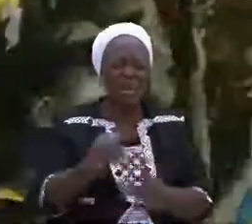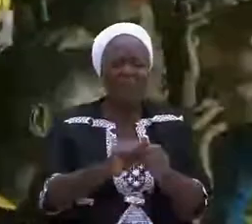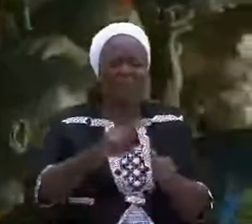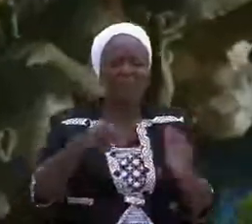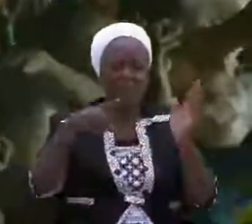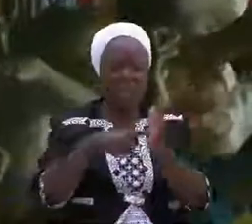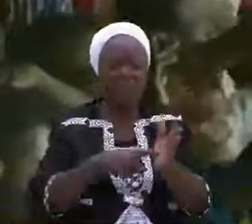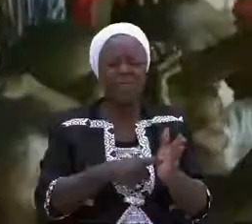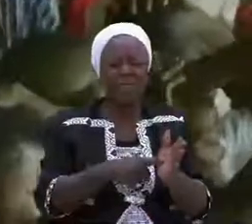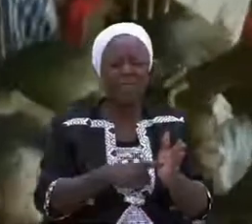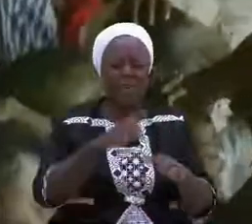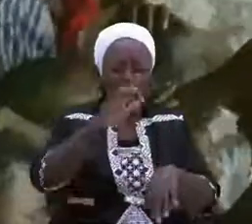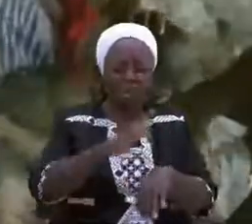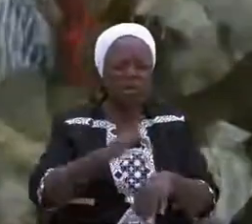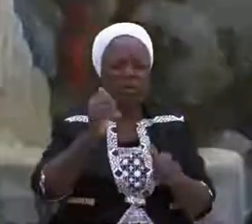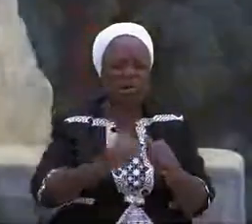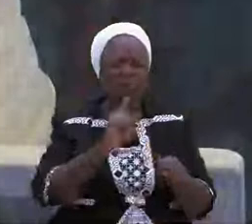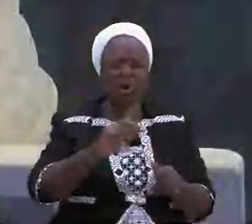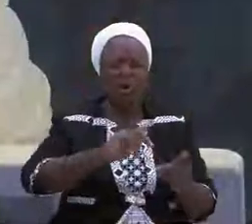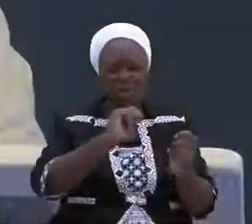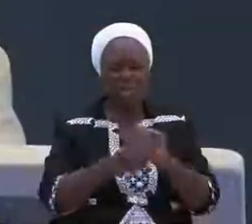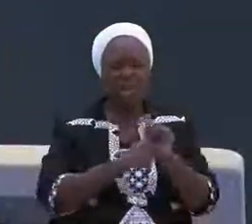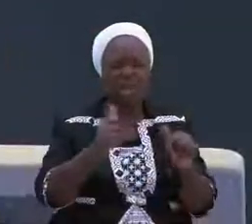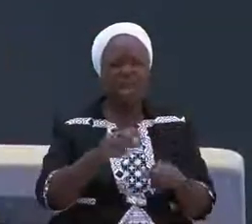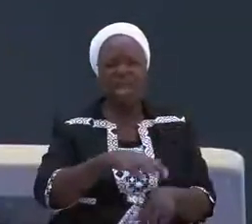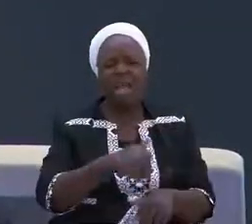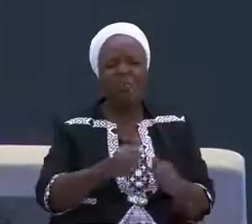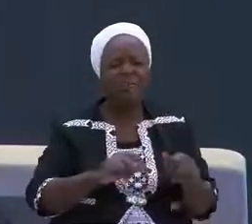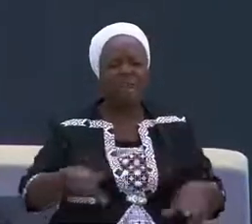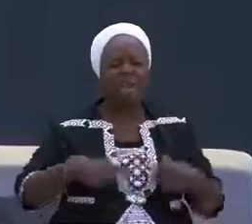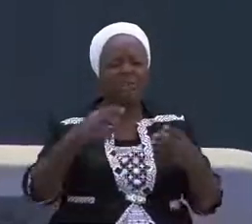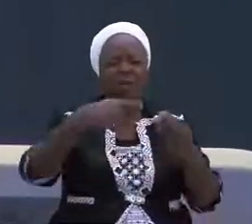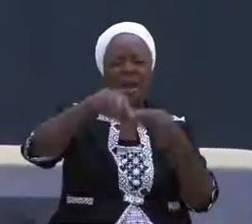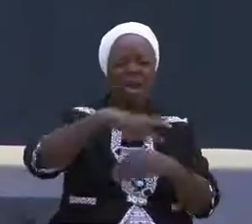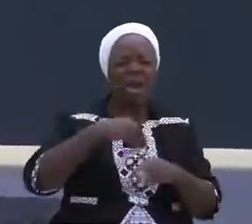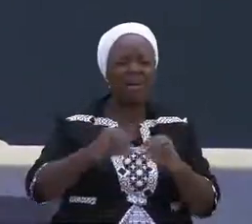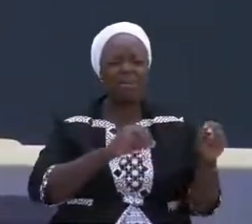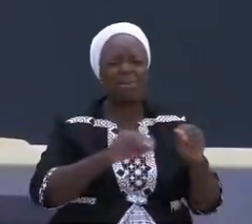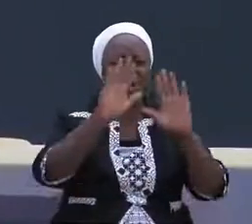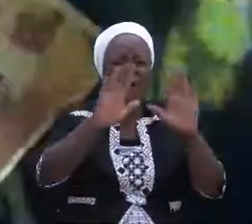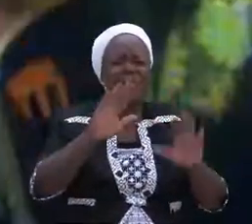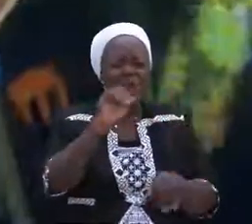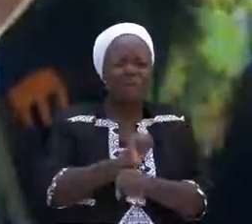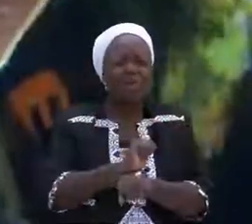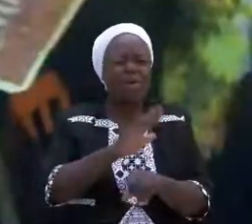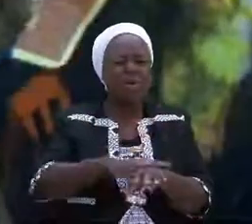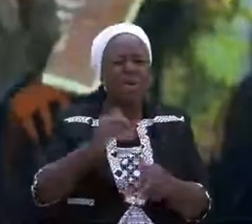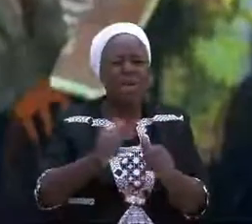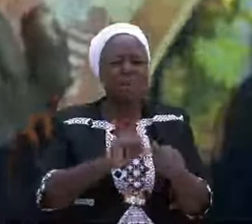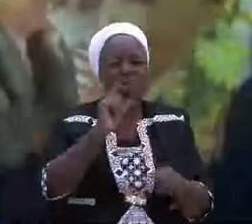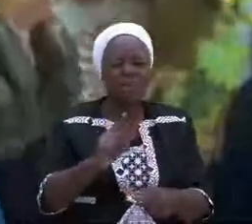Manifestation. Touche chacun. Change chaque vie. Et mets le miracle sur chacun.